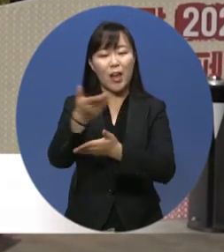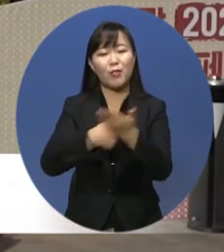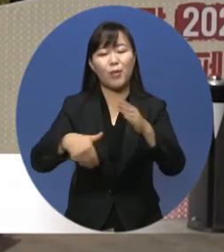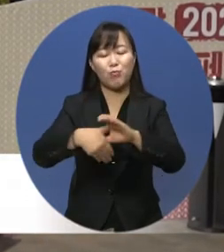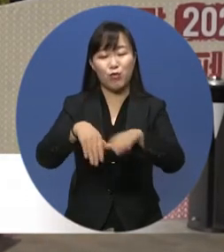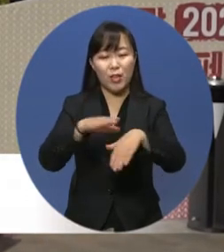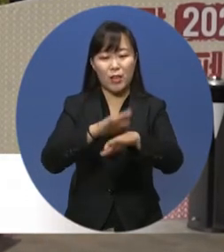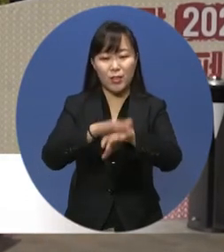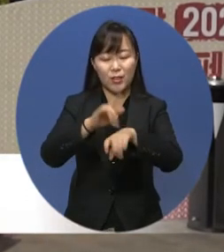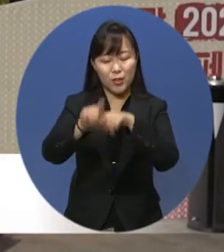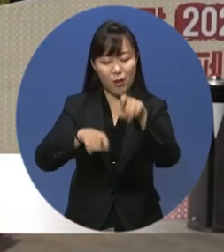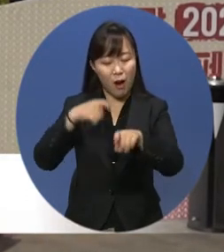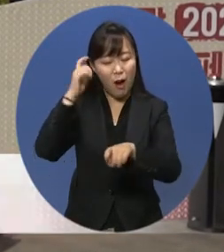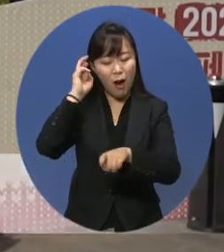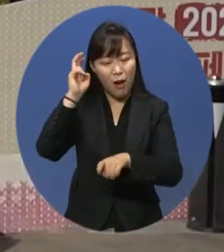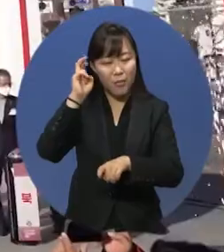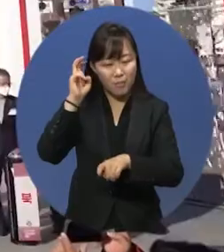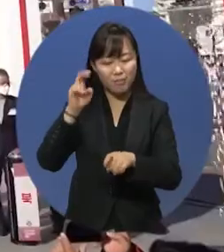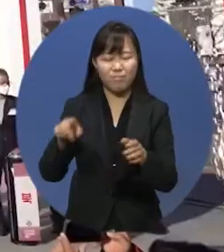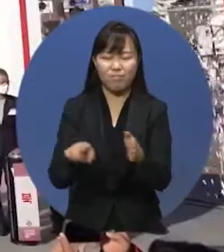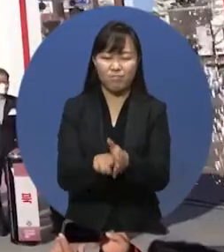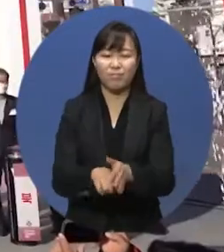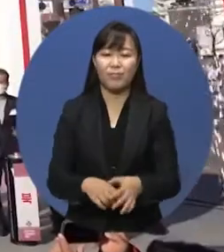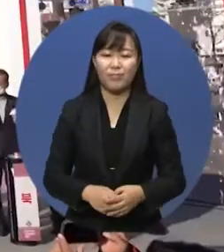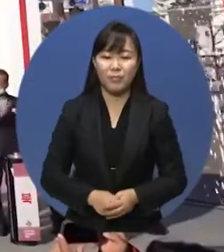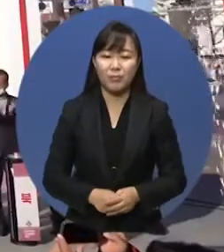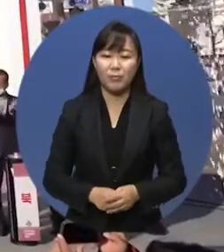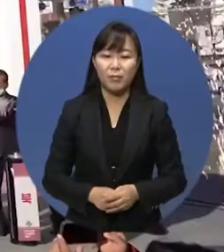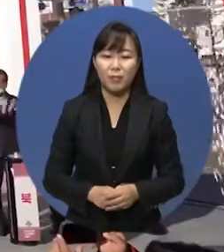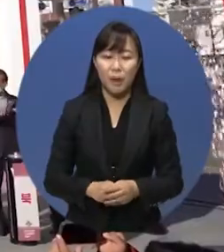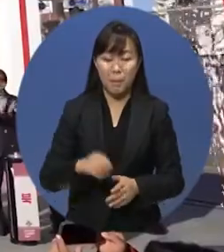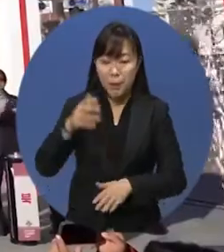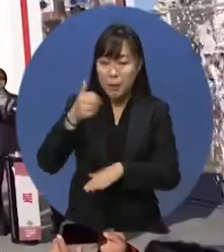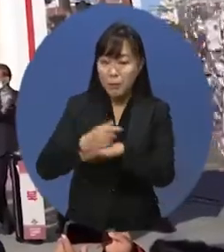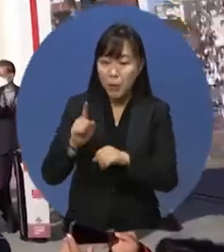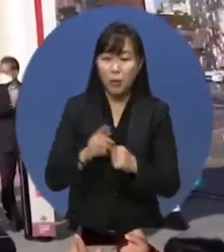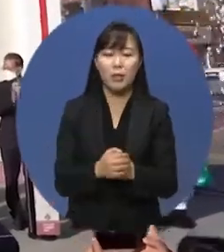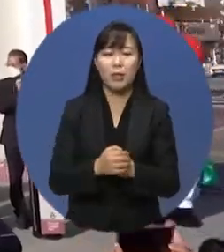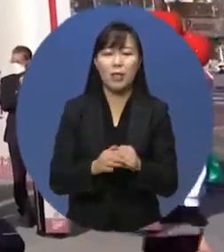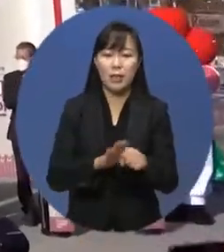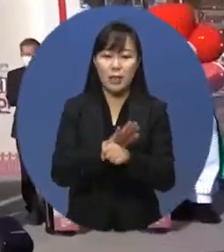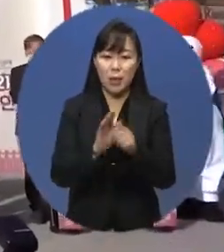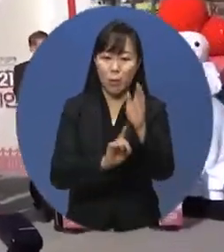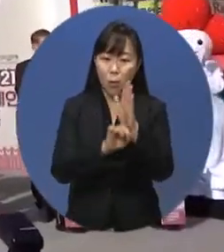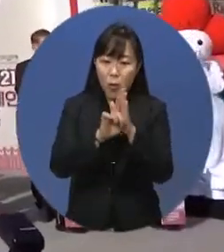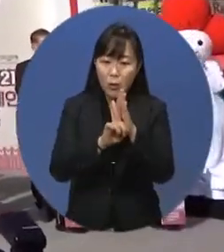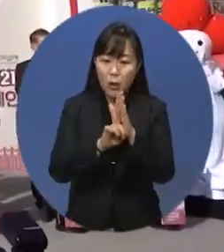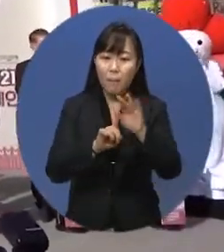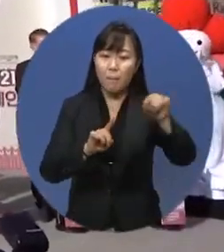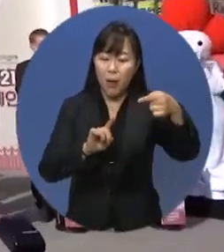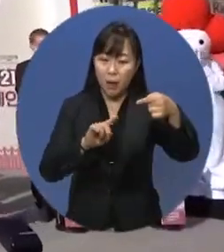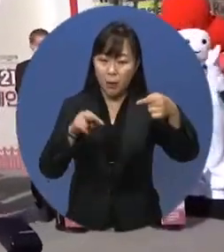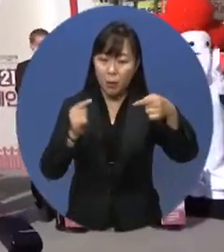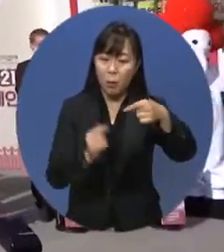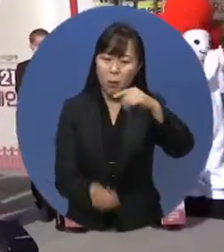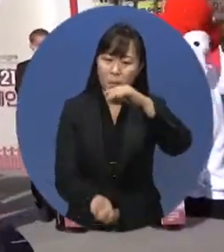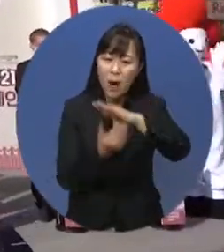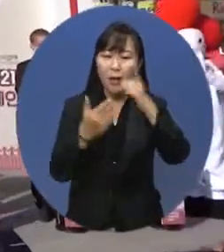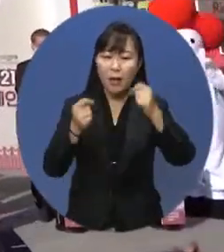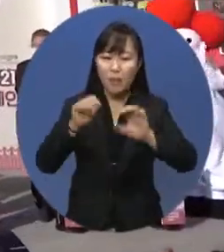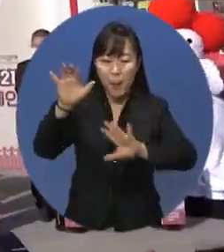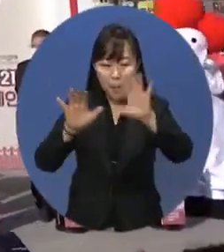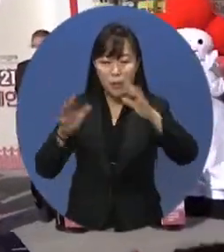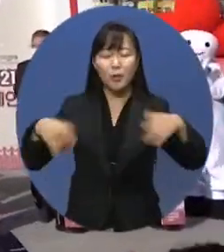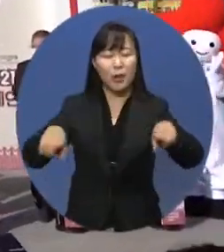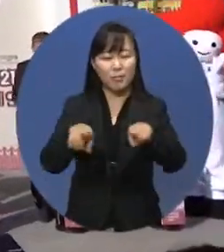주실 것이라고 믿고 있습니다. 이날 행사 마지막으로는 사랑의 온도탑 100도 달성을 기원하는